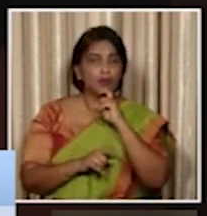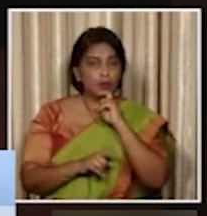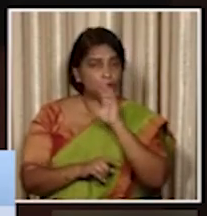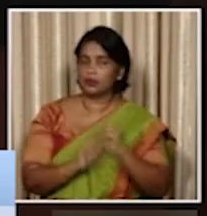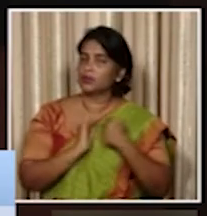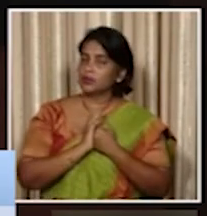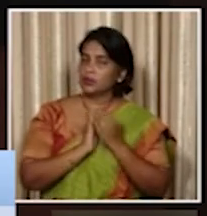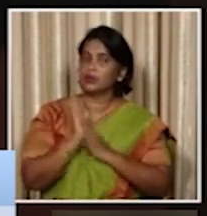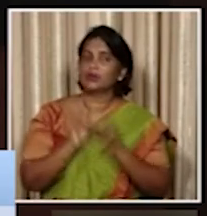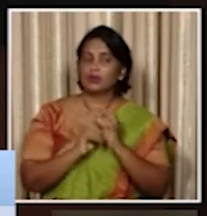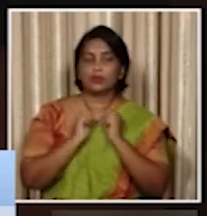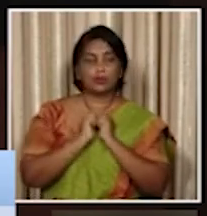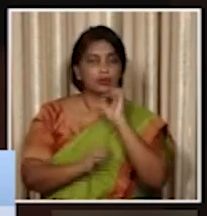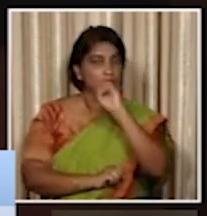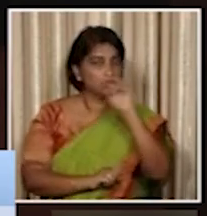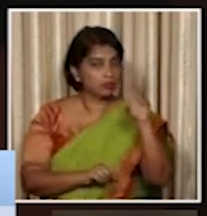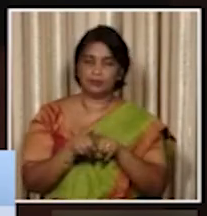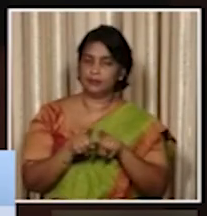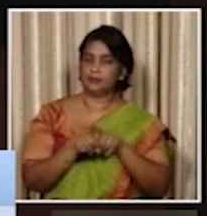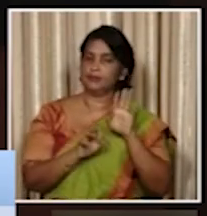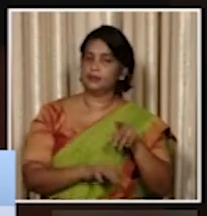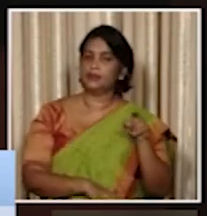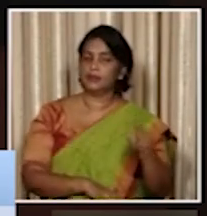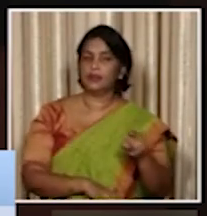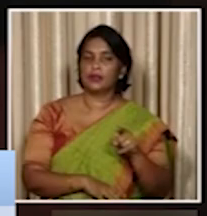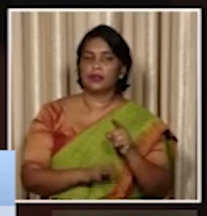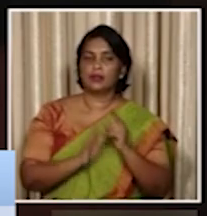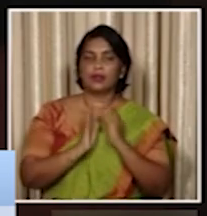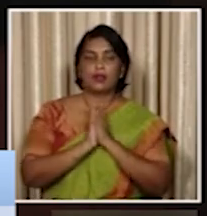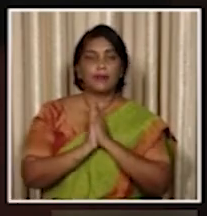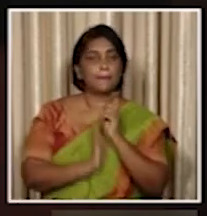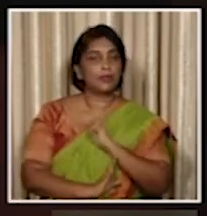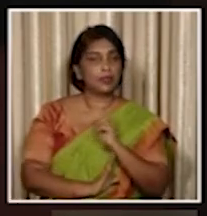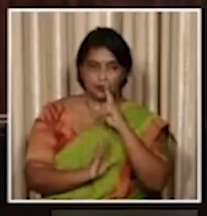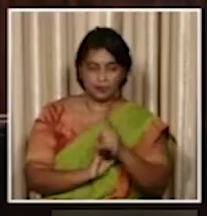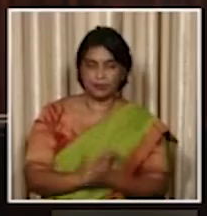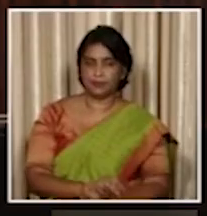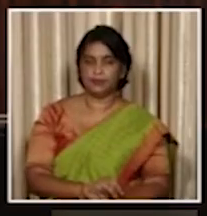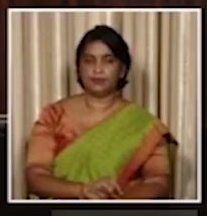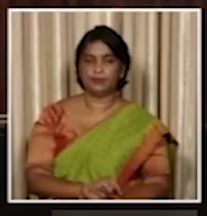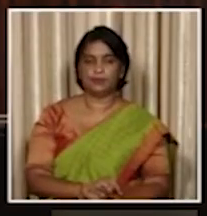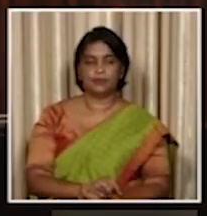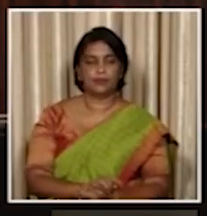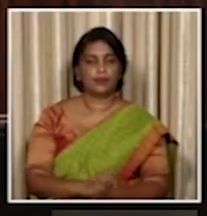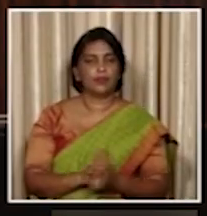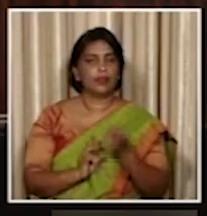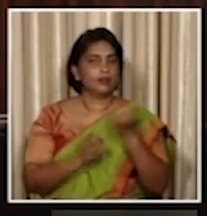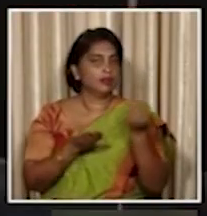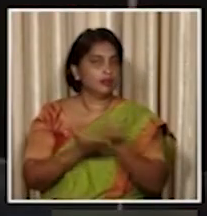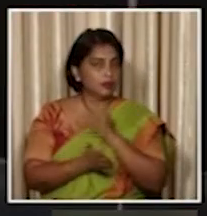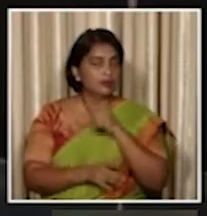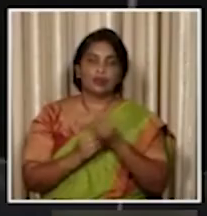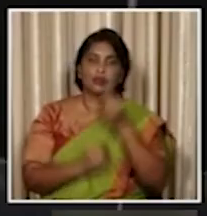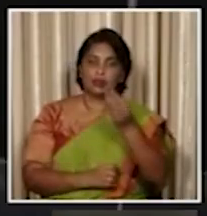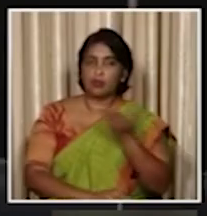ගැටලුවක් නැති පත්වීම් යම් ප්‍රමාණයක් දීපු ධර්මාචාර්ය ගුරු පත්වීම් පිළිබඳ ගැටලුවක් තියෙනවා. ඩිපාර්ට්මන්ට් ප්‍රතිපාදන වෙන් කරගත්තොත් ඒවත්